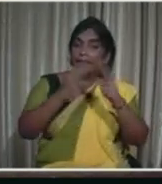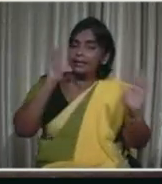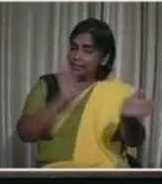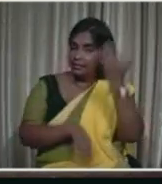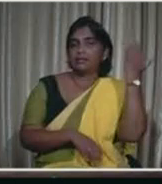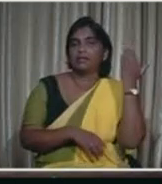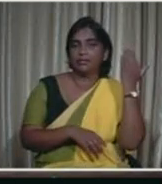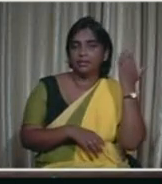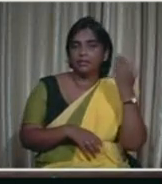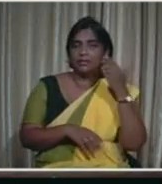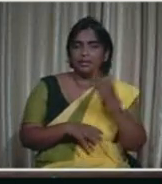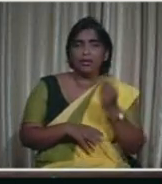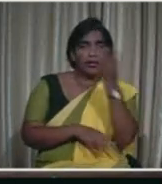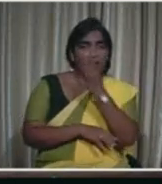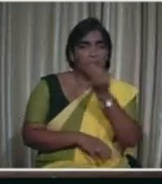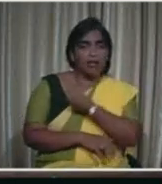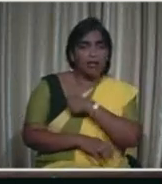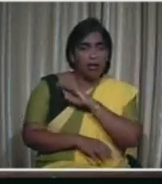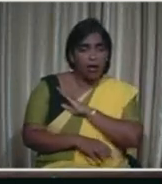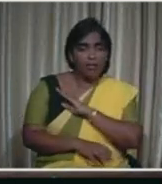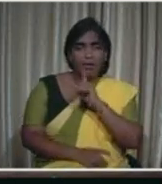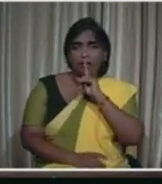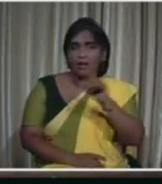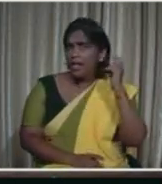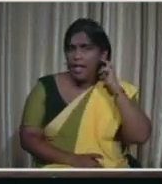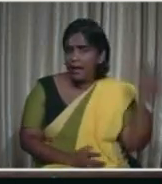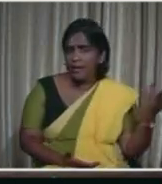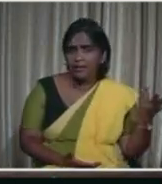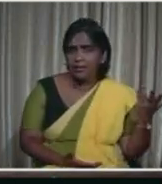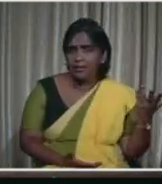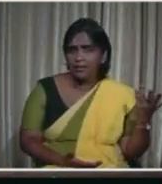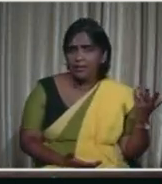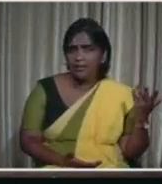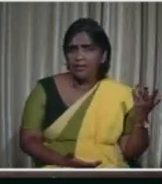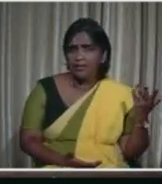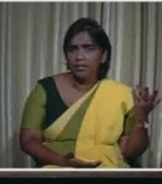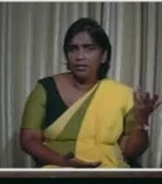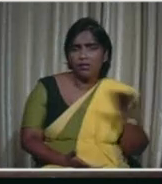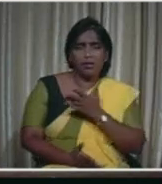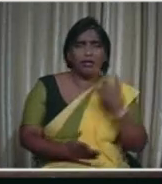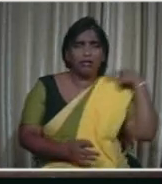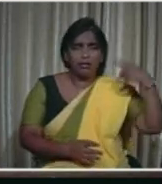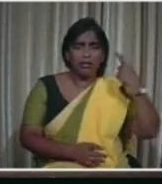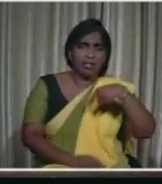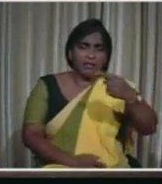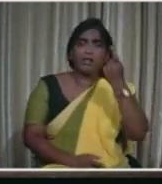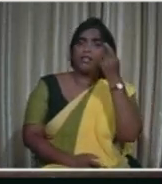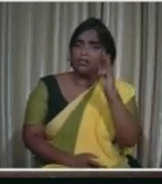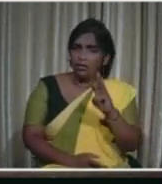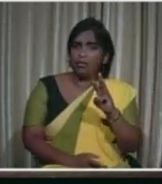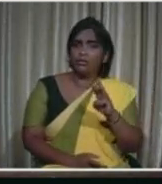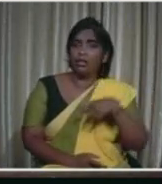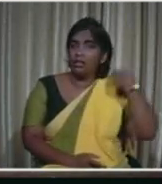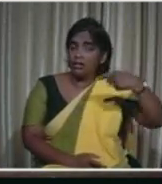je. Me thrai nikai ta kang denne beri ahi kang ane te. Macam davas dahatunak, me